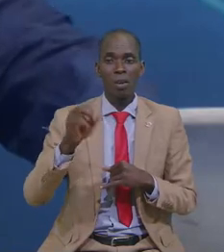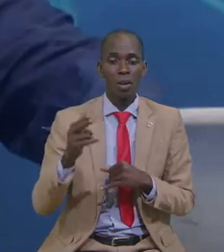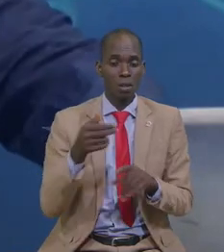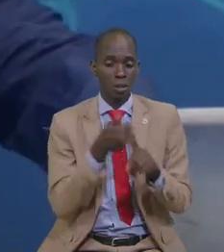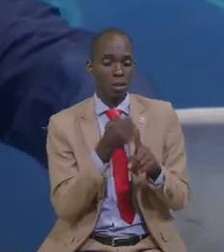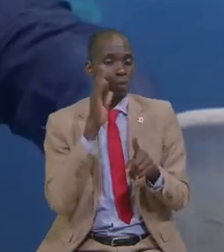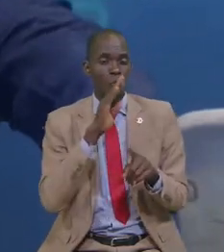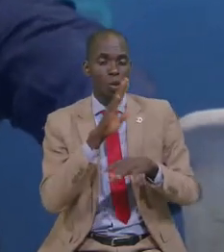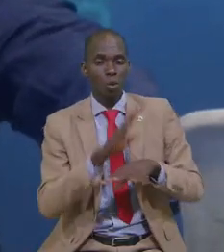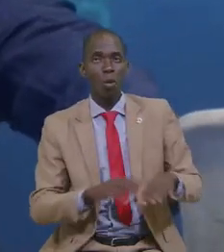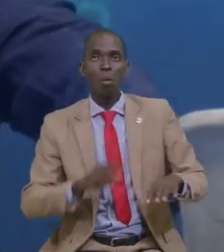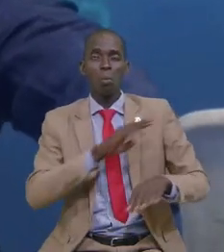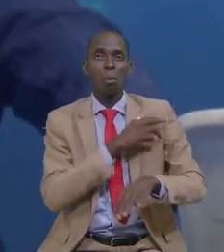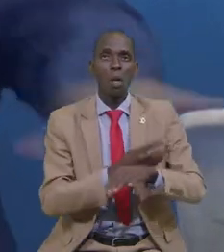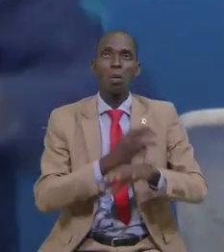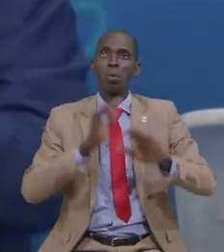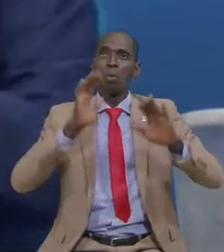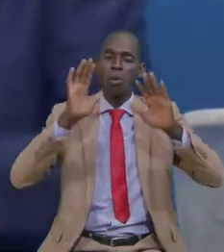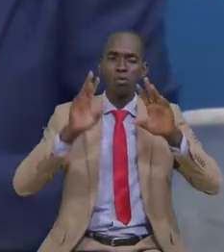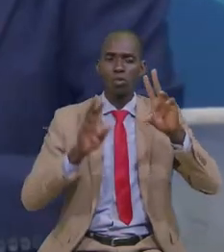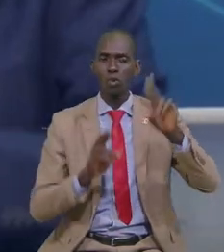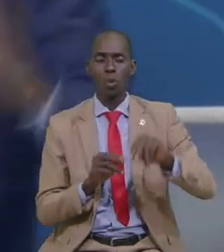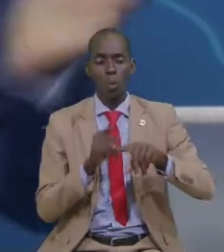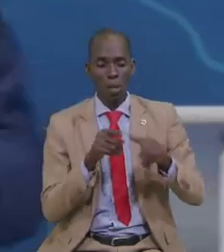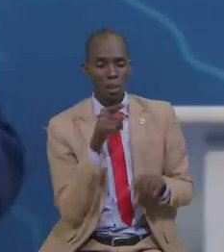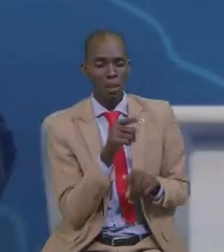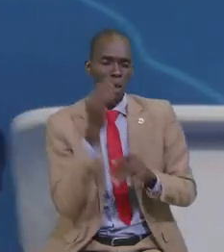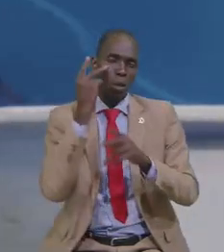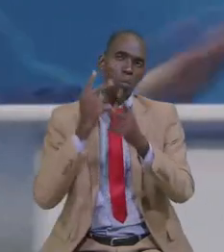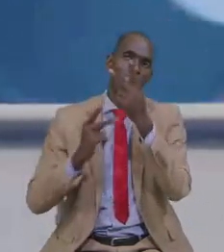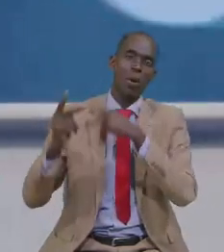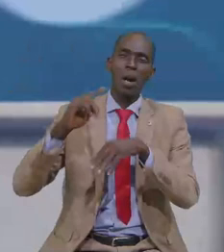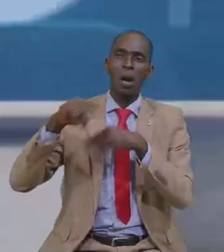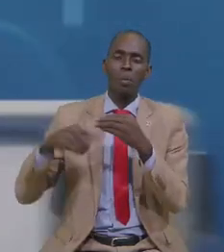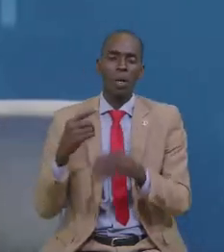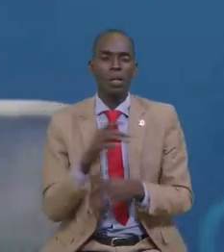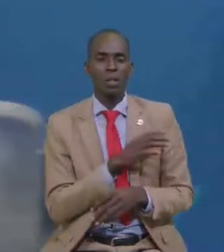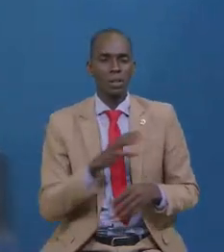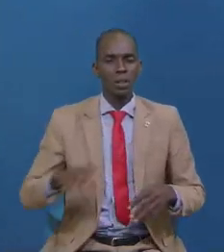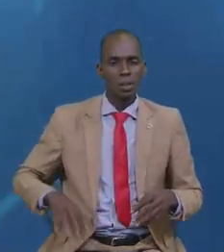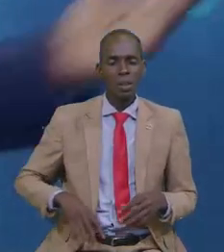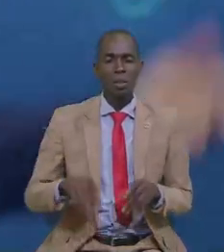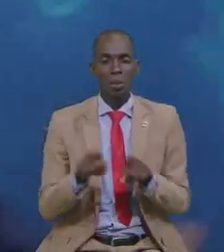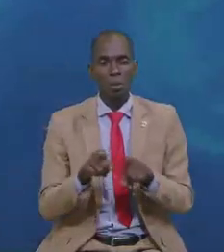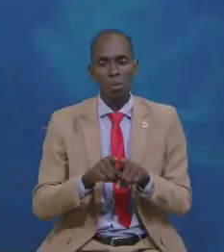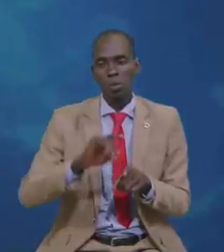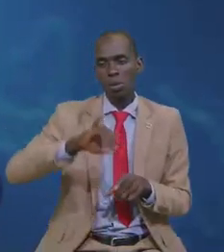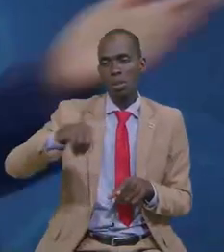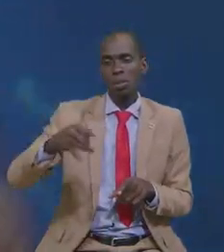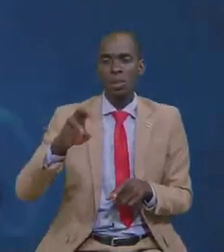qu'il deviendra puissant. Non. Esaïe a prophétisé de Christ. Jérémie